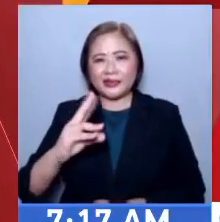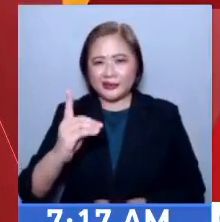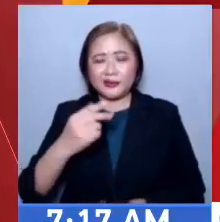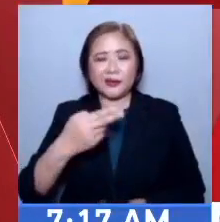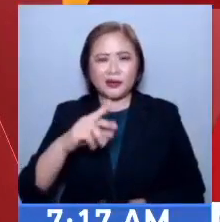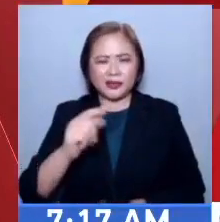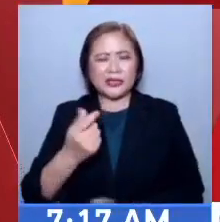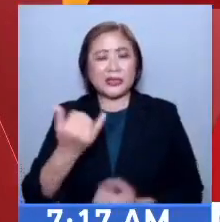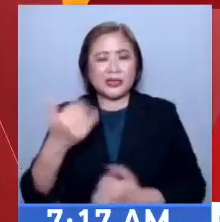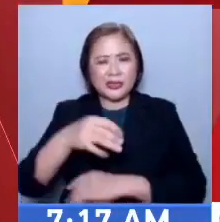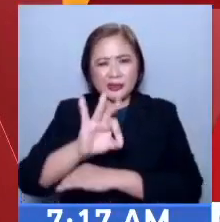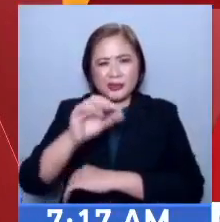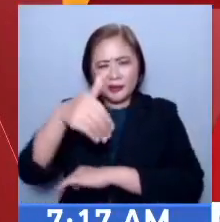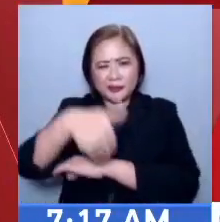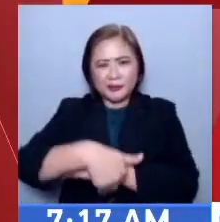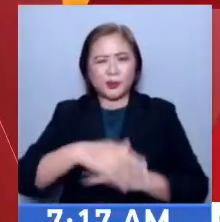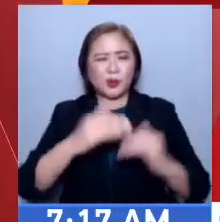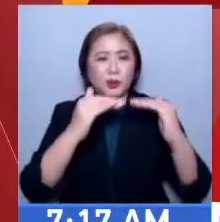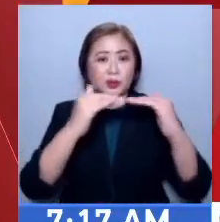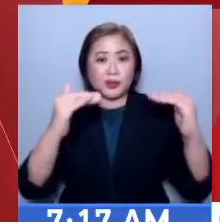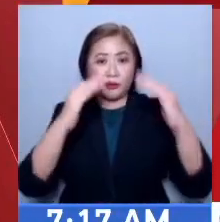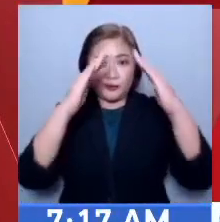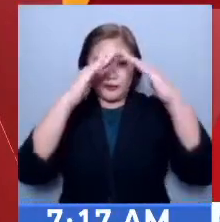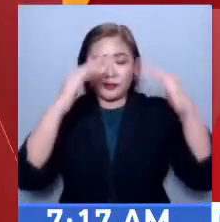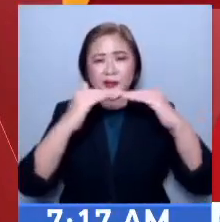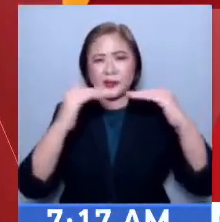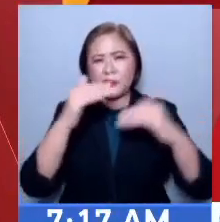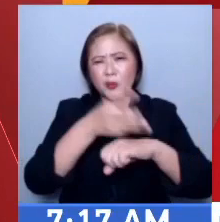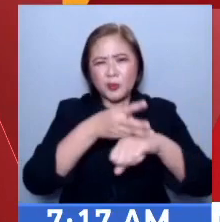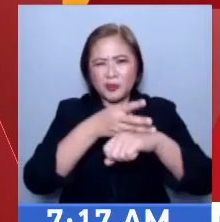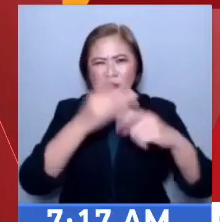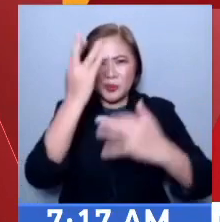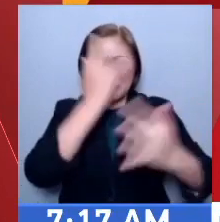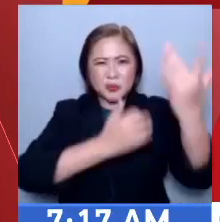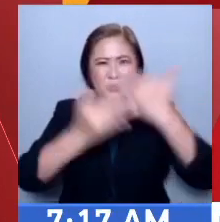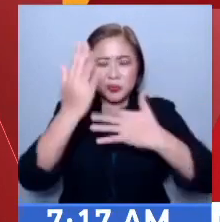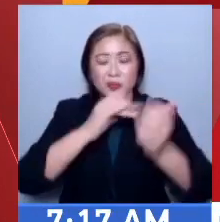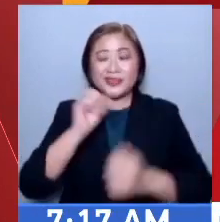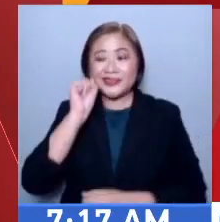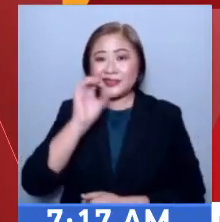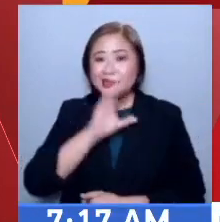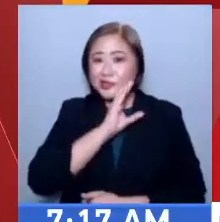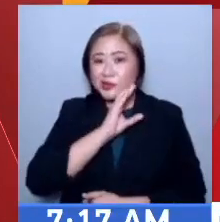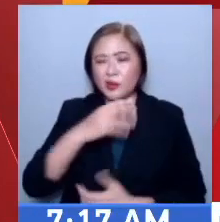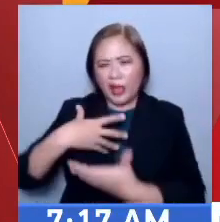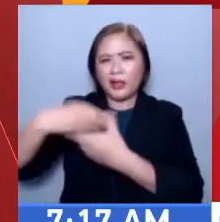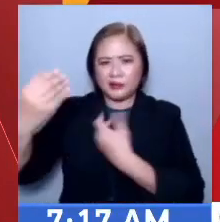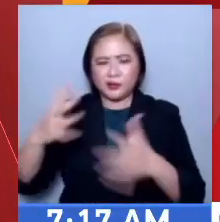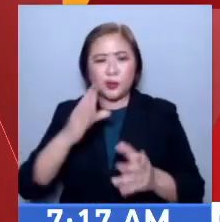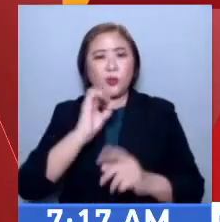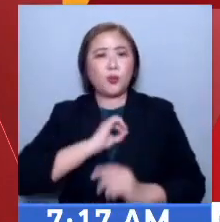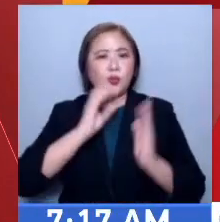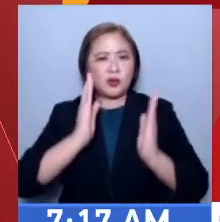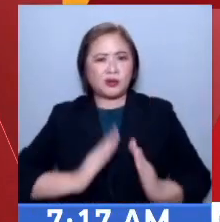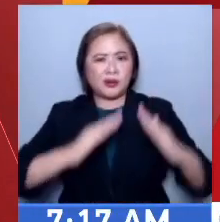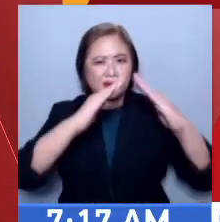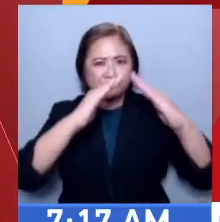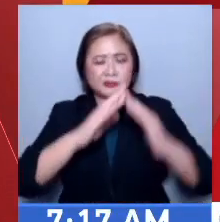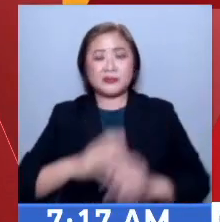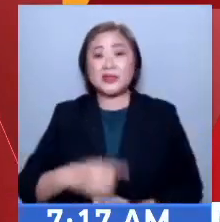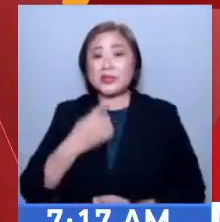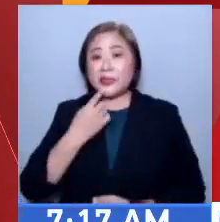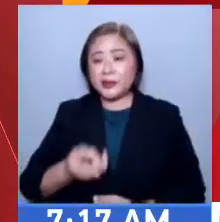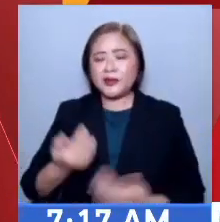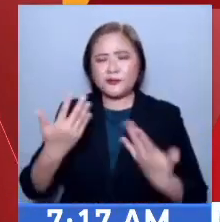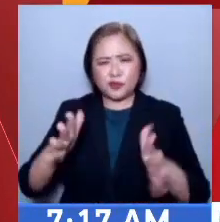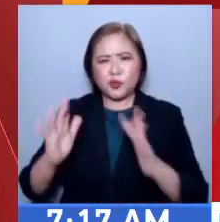palapag ng bahay na gawa sa kahon. Nakalabas naman ng senior citizen na may-ari ng bahay. Kwento niya, katatapos lang daw niya mag-online mass na mangyari